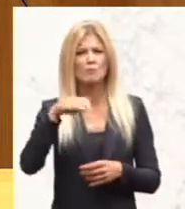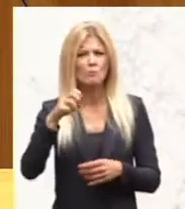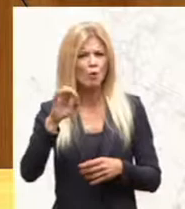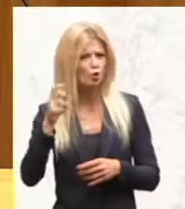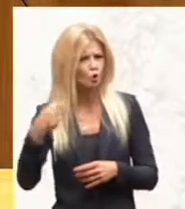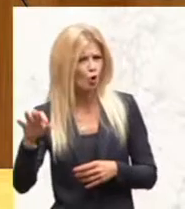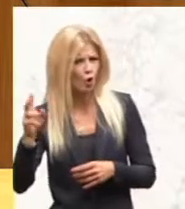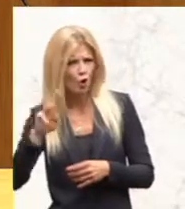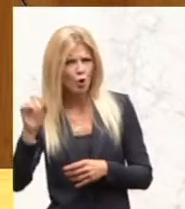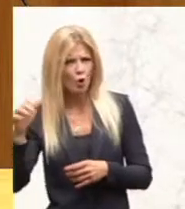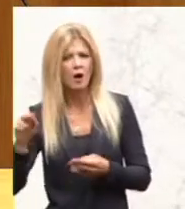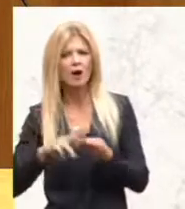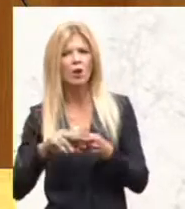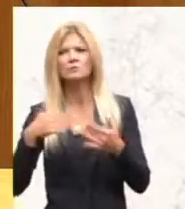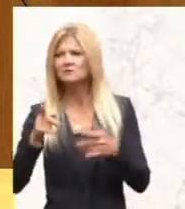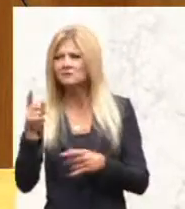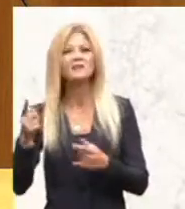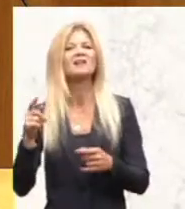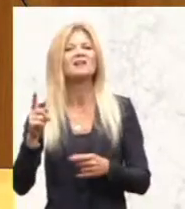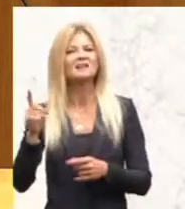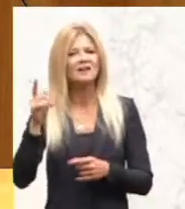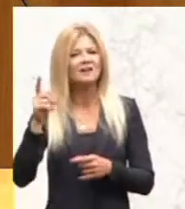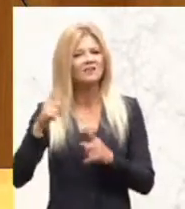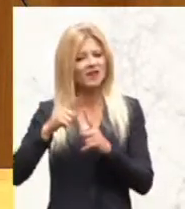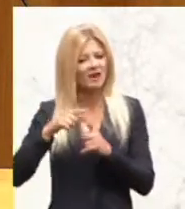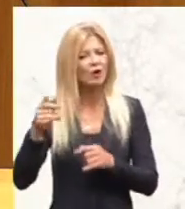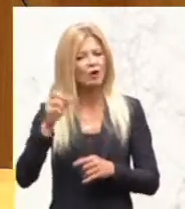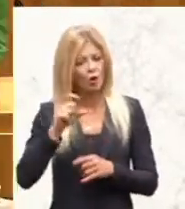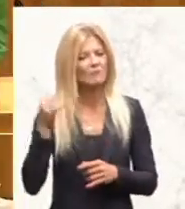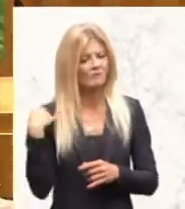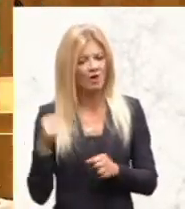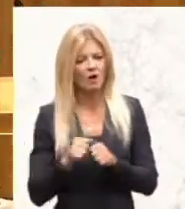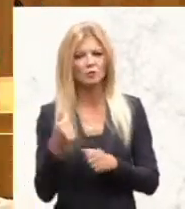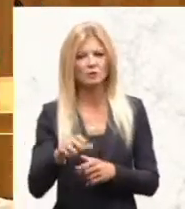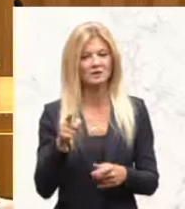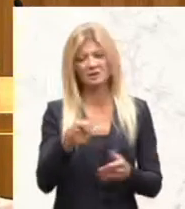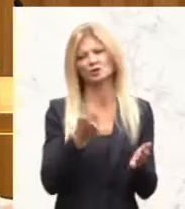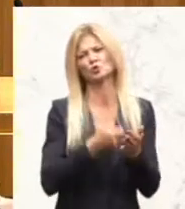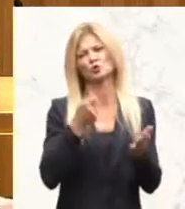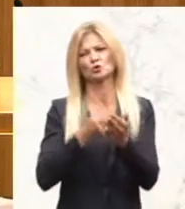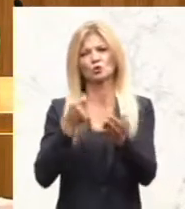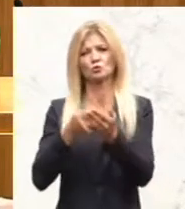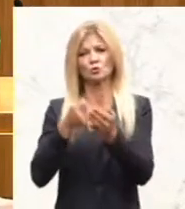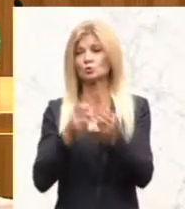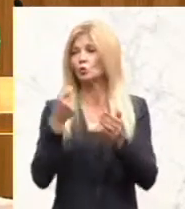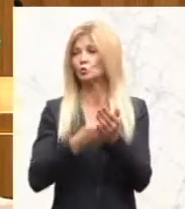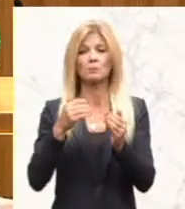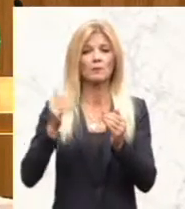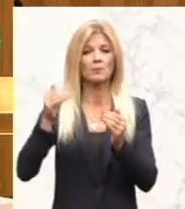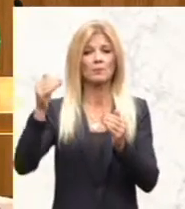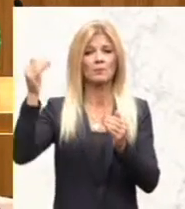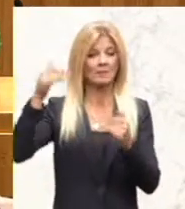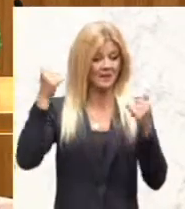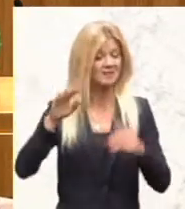kostet und kostet und kostet. Ne? Und die Ministerin, jetzt war es ja, glaube ich, schon die 4. Innenministerin, die mit dem